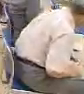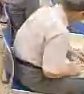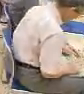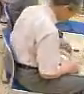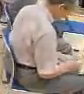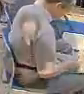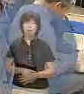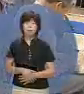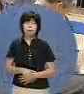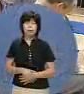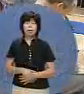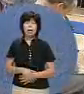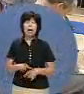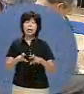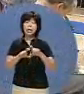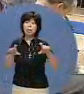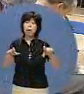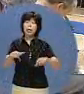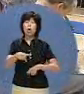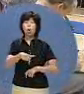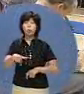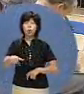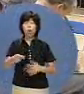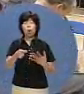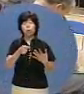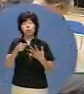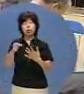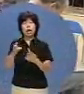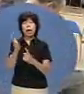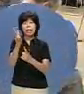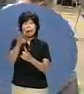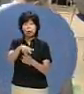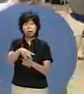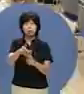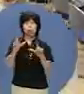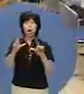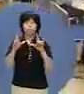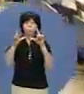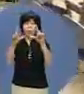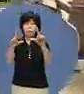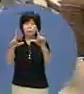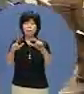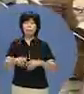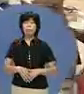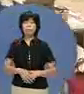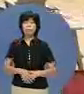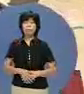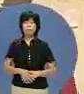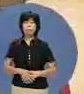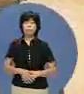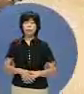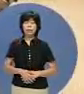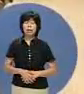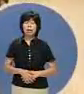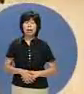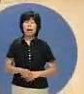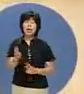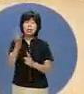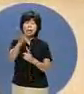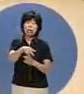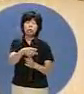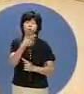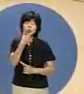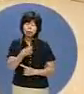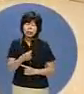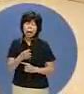そしていよいよ一般の部の入選作品の発表です。会場は多くの川柳愛好家でに